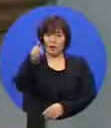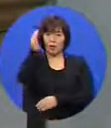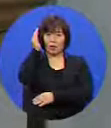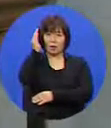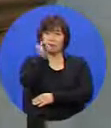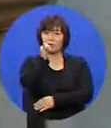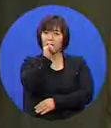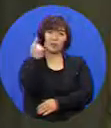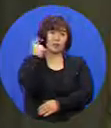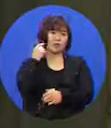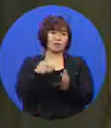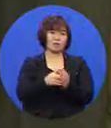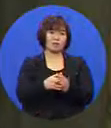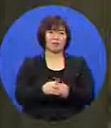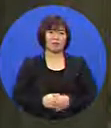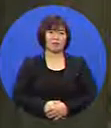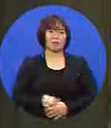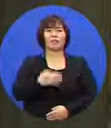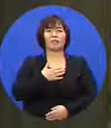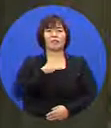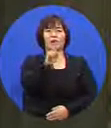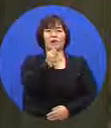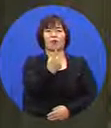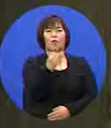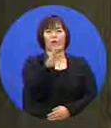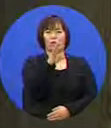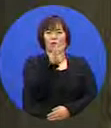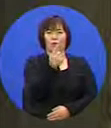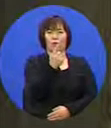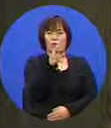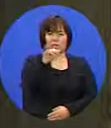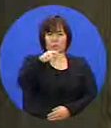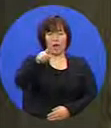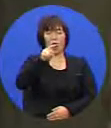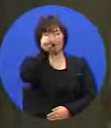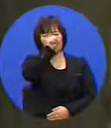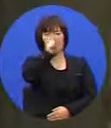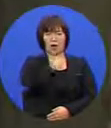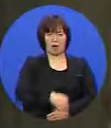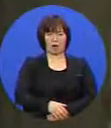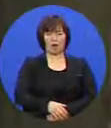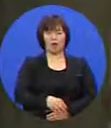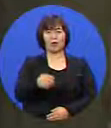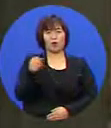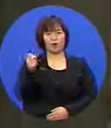있다면서요? 제가 보이차를 상당히 좋아합니다. 그리고 한국